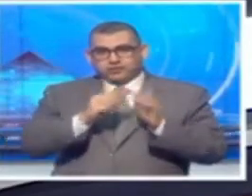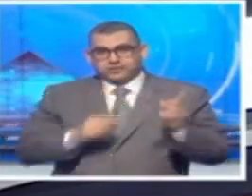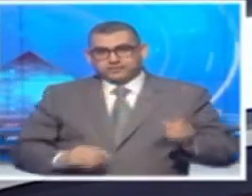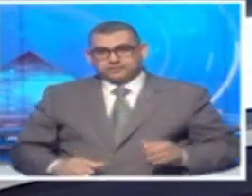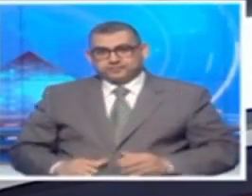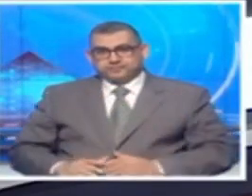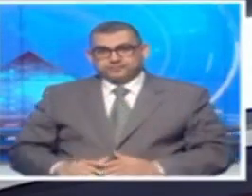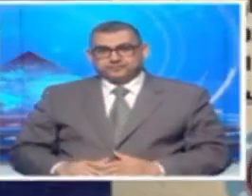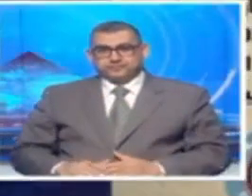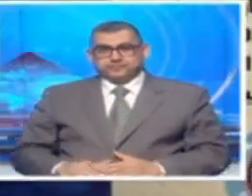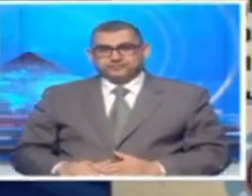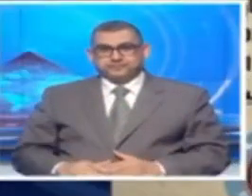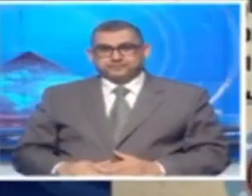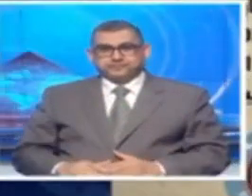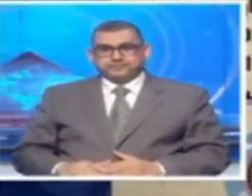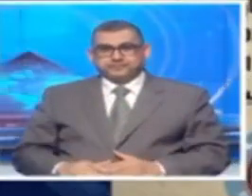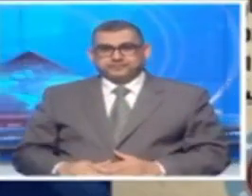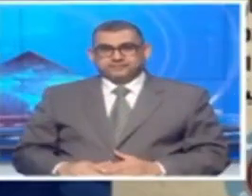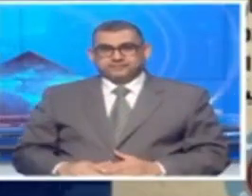العناوين.